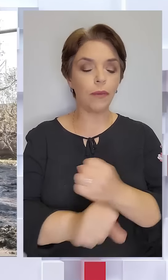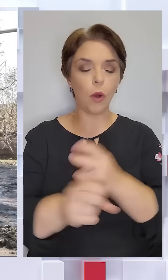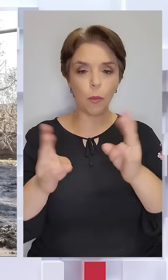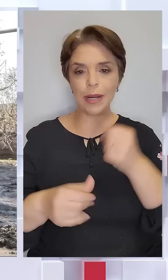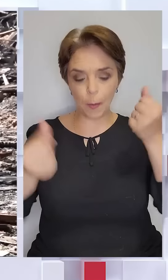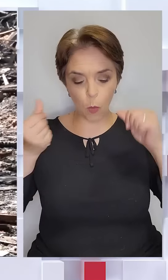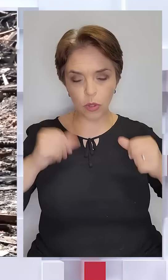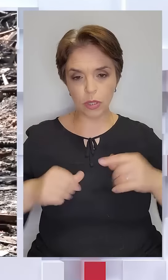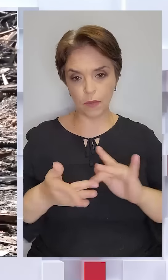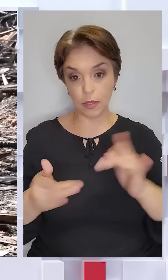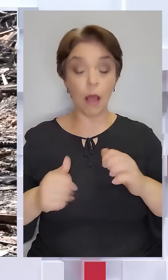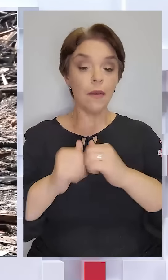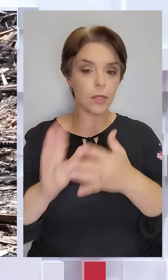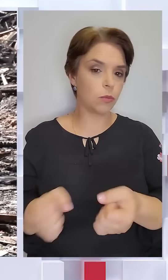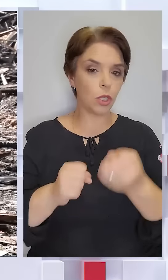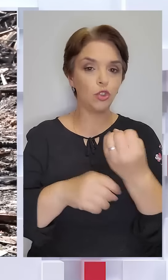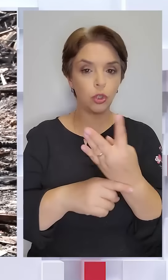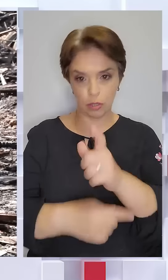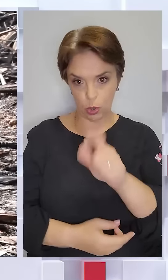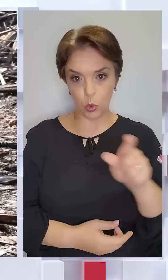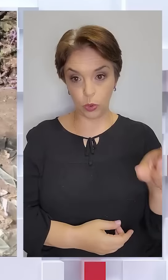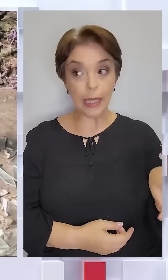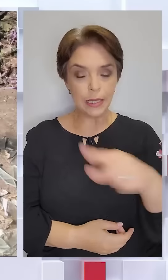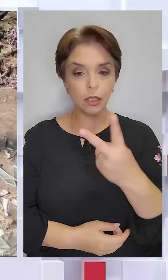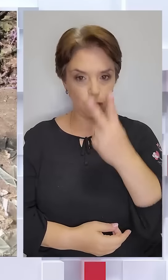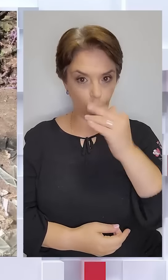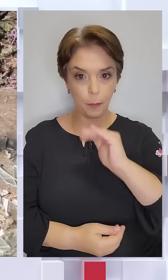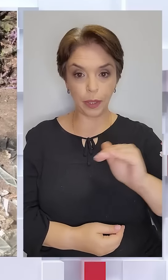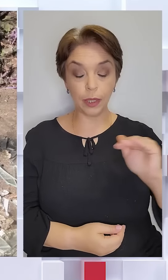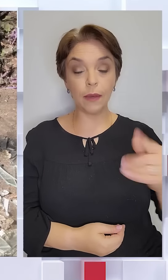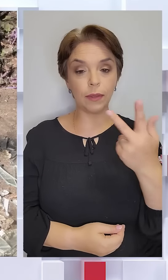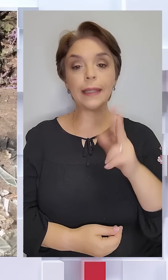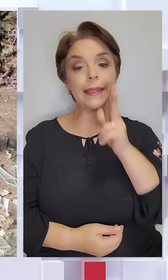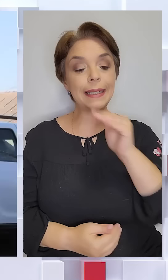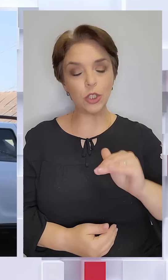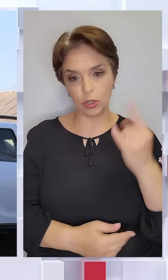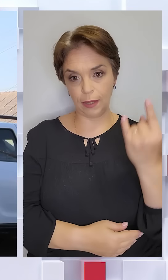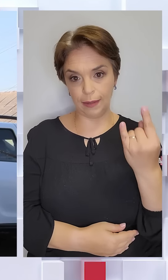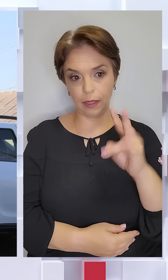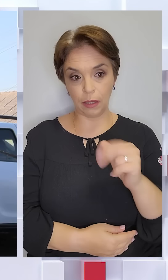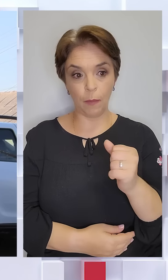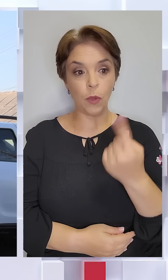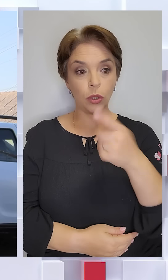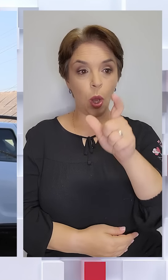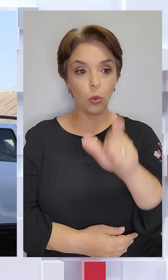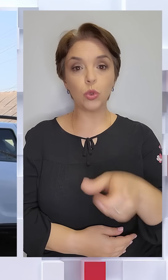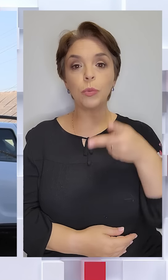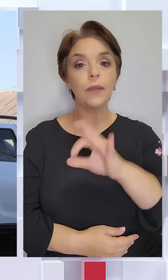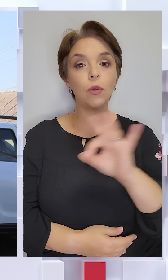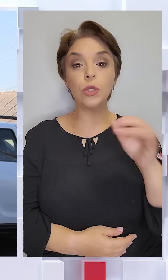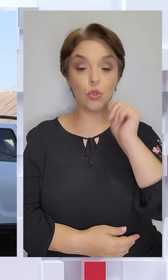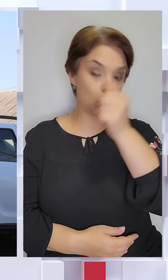та порізи від скла. Загалом дістали 14 людей. З них двоє підлітків та трирічна дитина. Одна особа